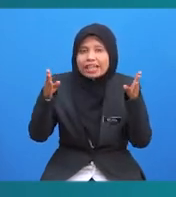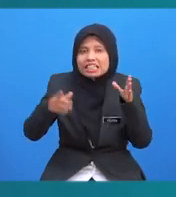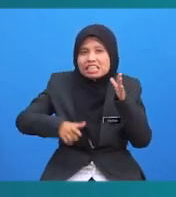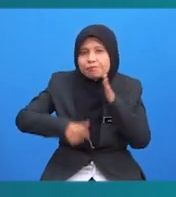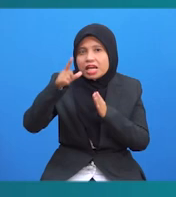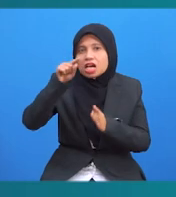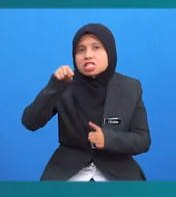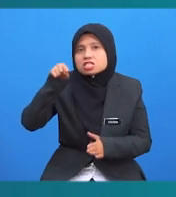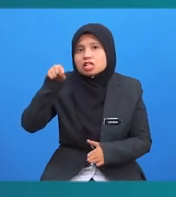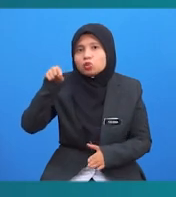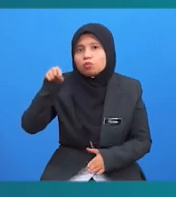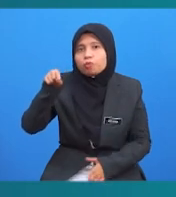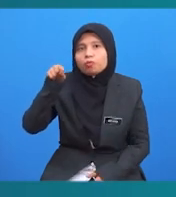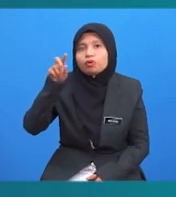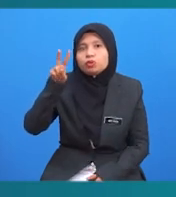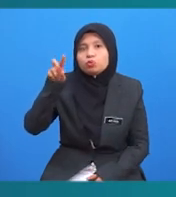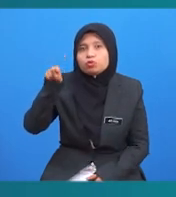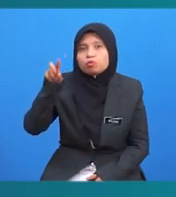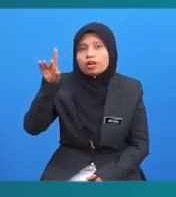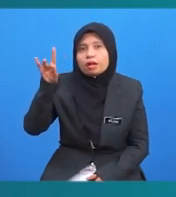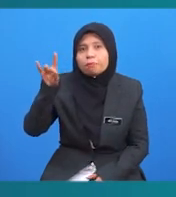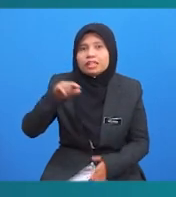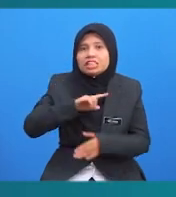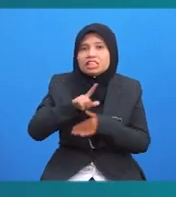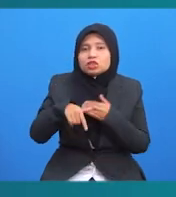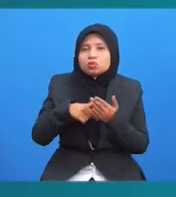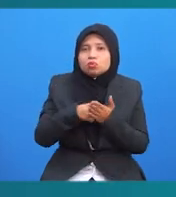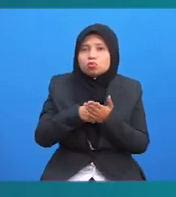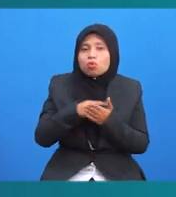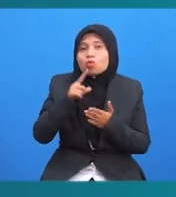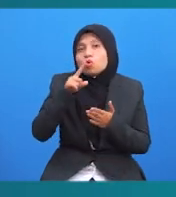pada nilai 2.8 di seluruh julat zoom.